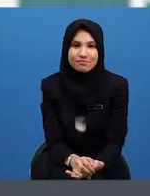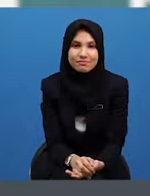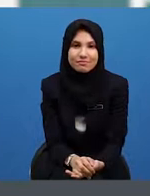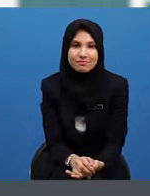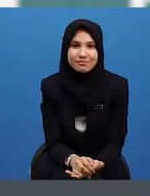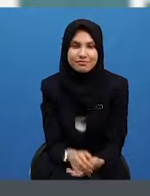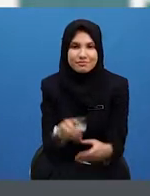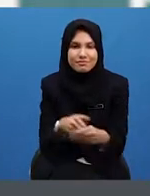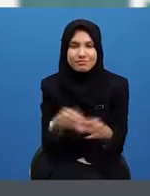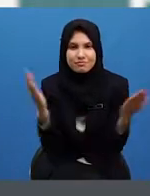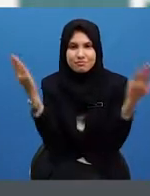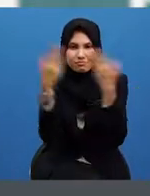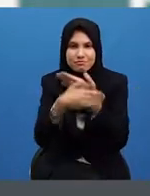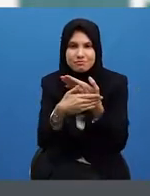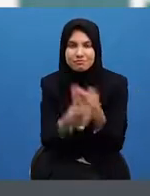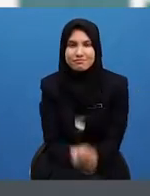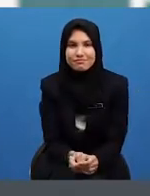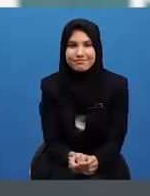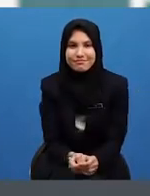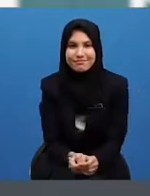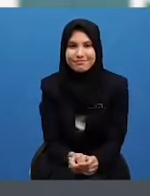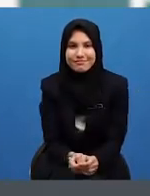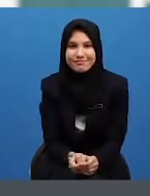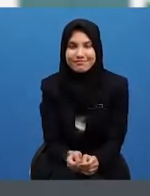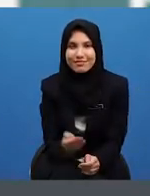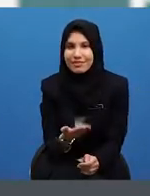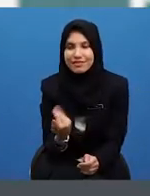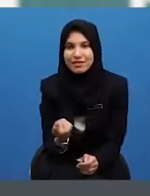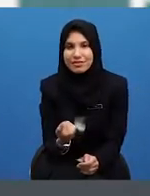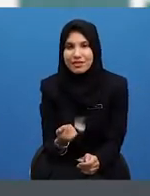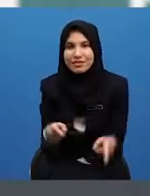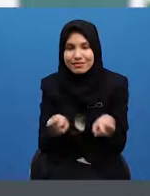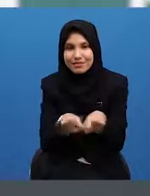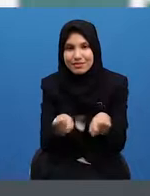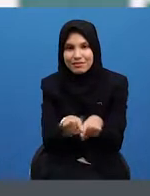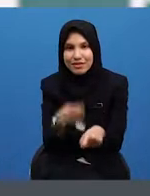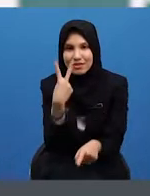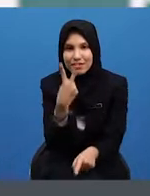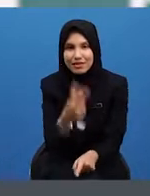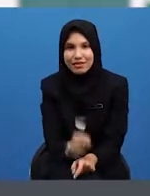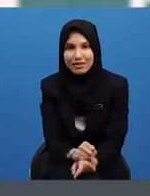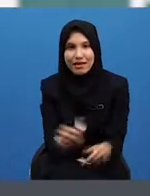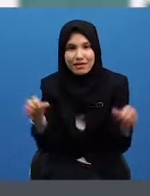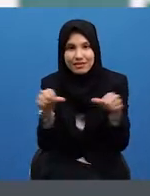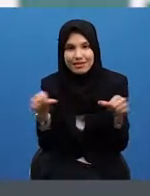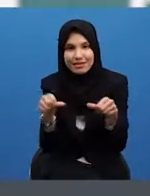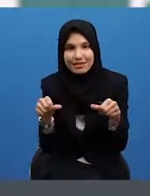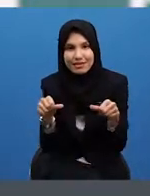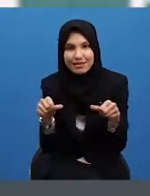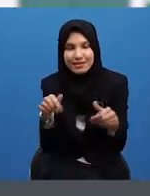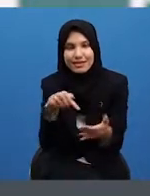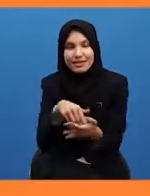gelap jump kita sama-sama lihat activity ini dalam